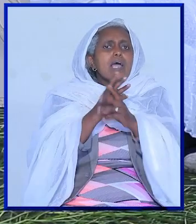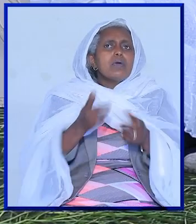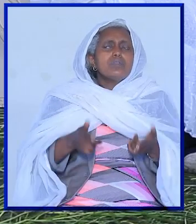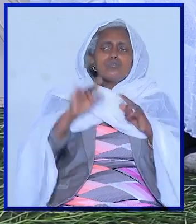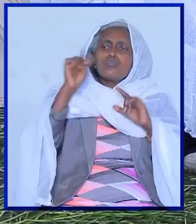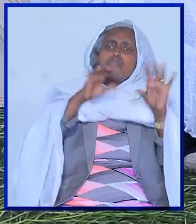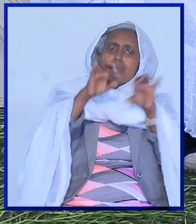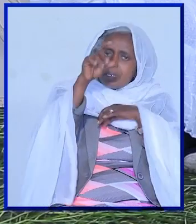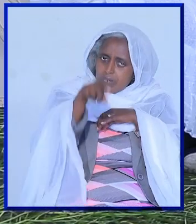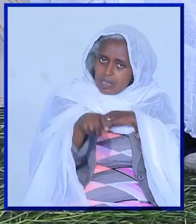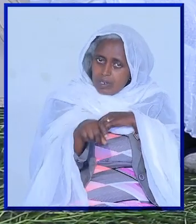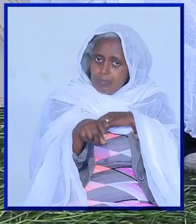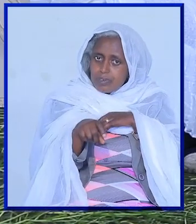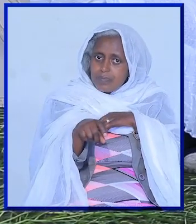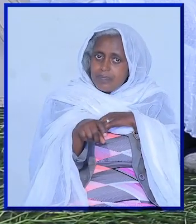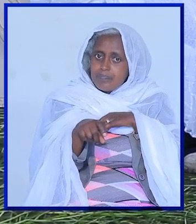ምን ማድረግ አለብን?